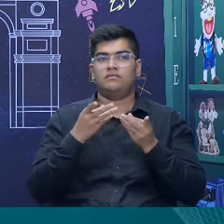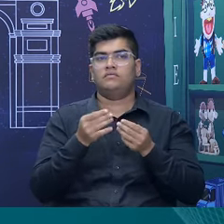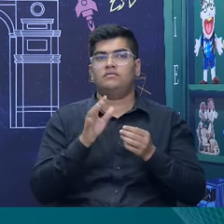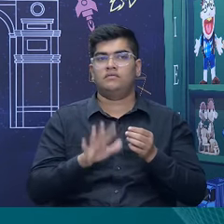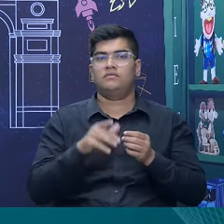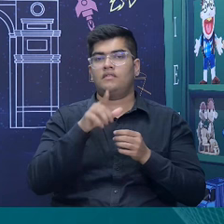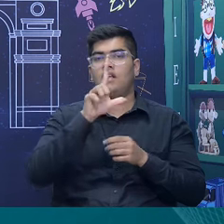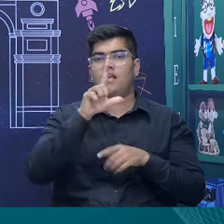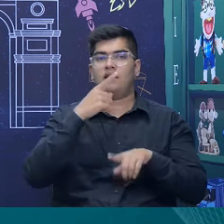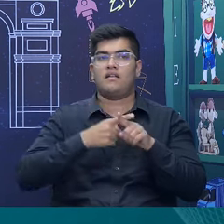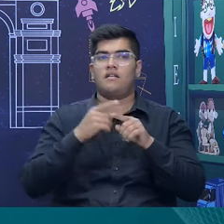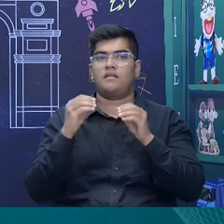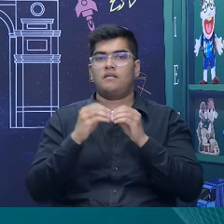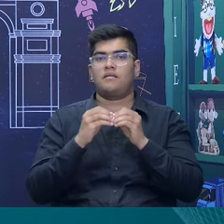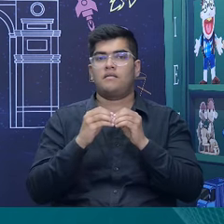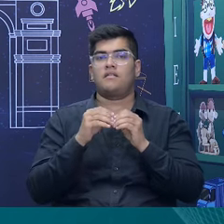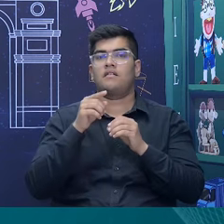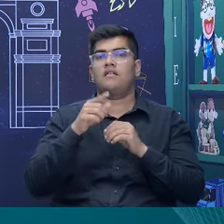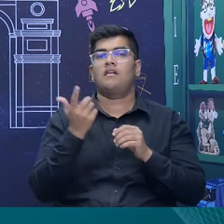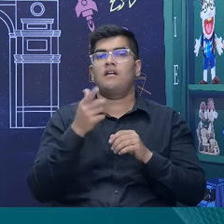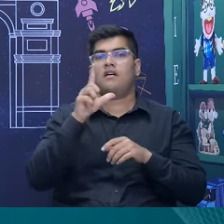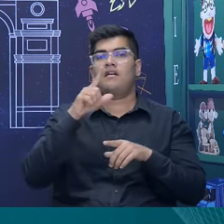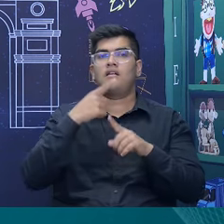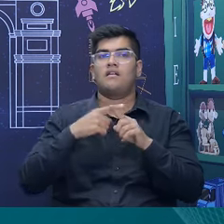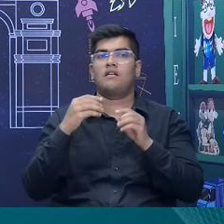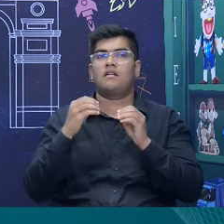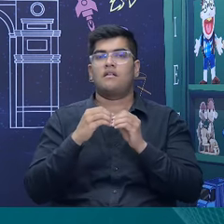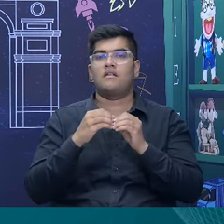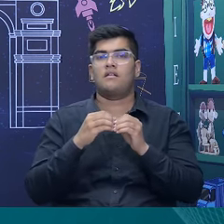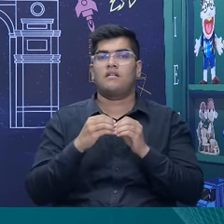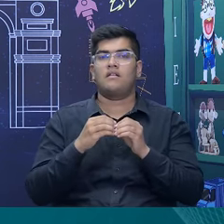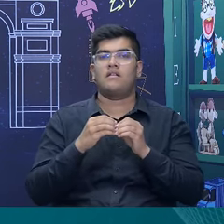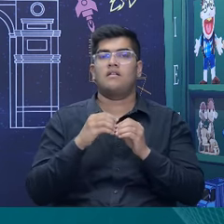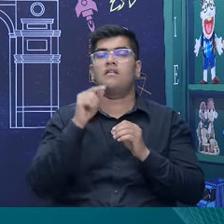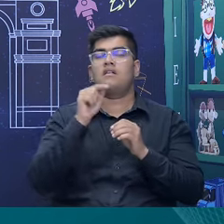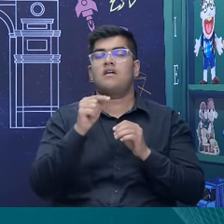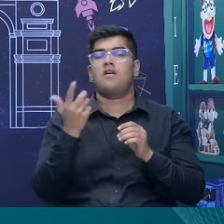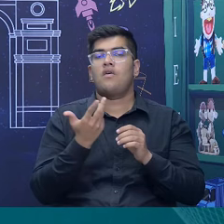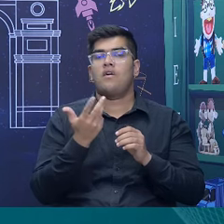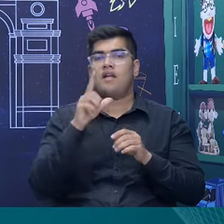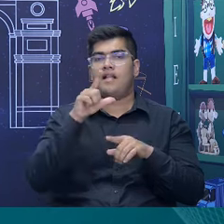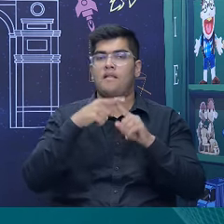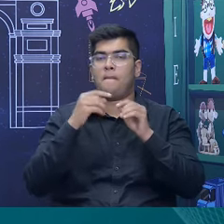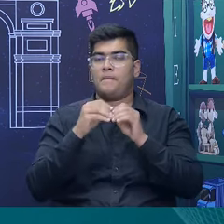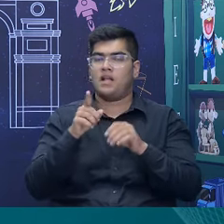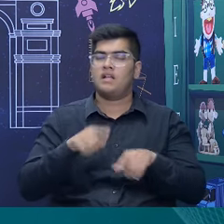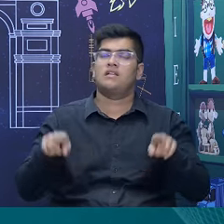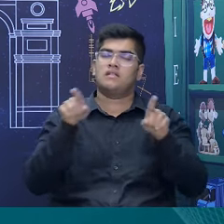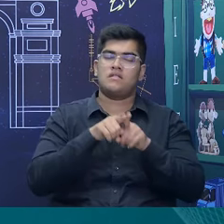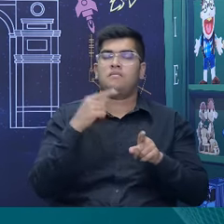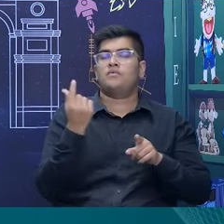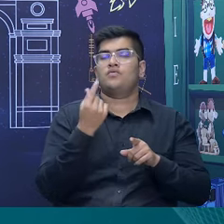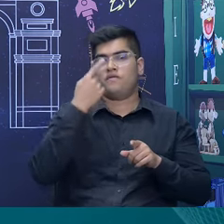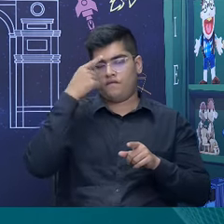बी एल इन बी यानी लंबाई गुना चौड़ाई वही हम इस पैरेललोग्राम के लिए भी